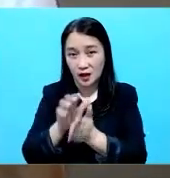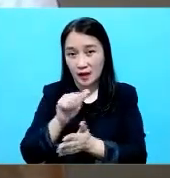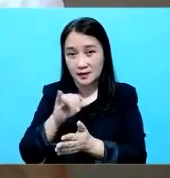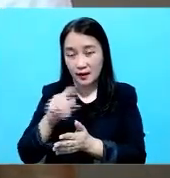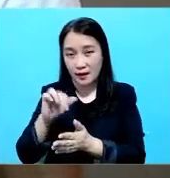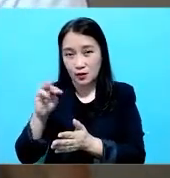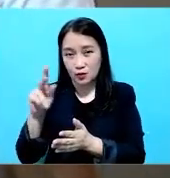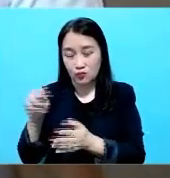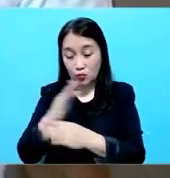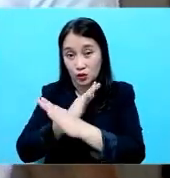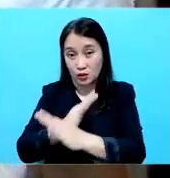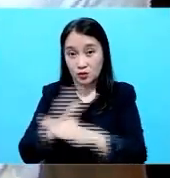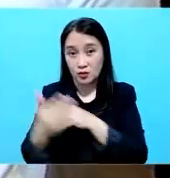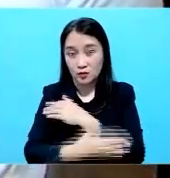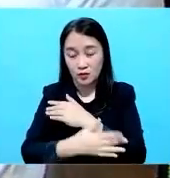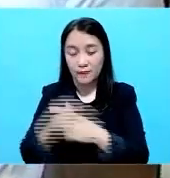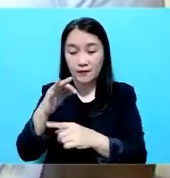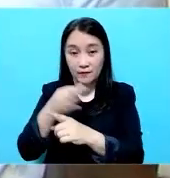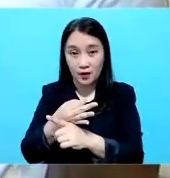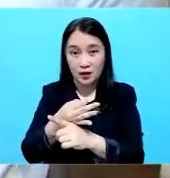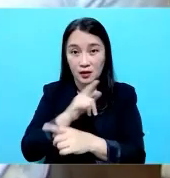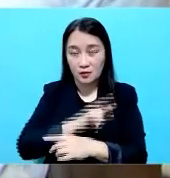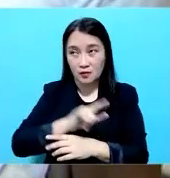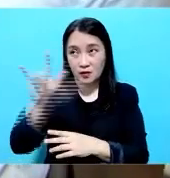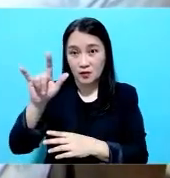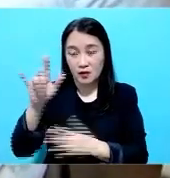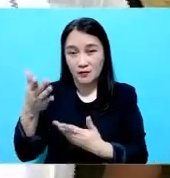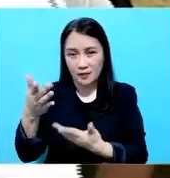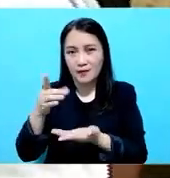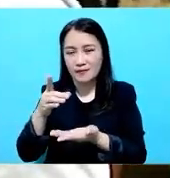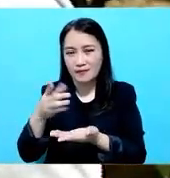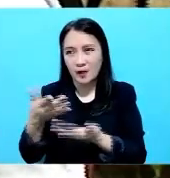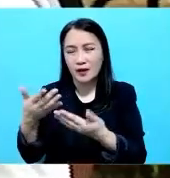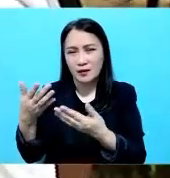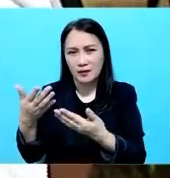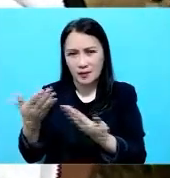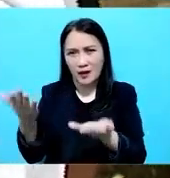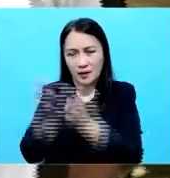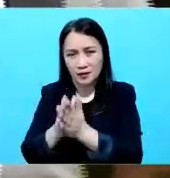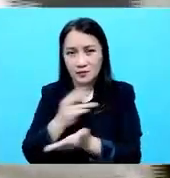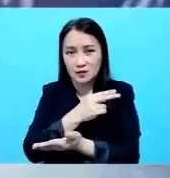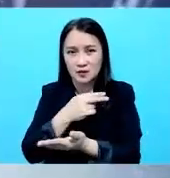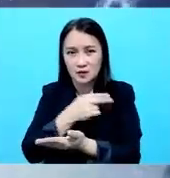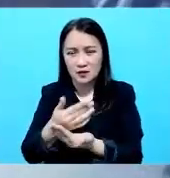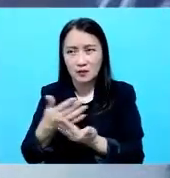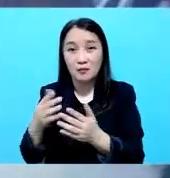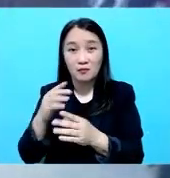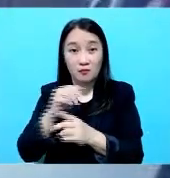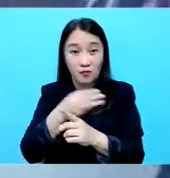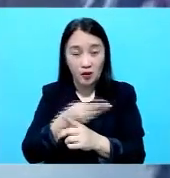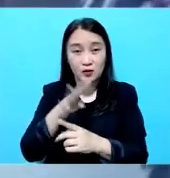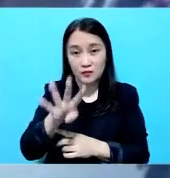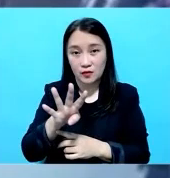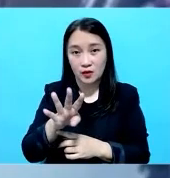nang umalis ng bansa si Teves para magpagamot sa Amerika. March 4, nang pagbabarilin at patayin sa bahay nito si Negros